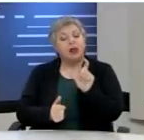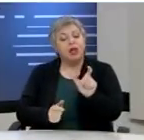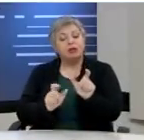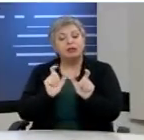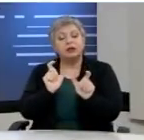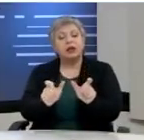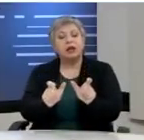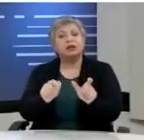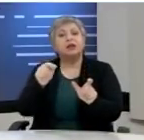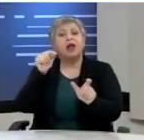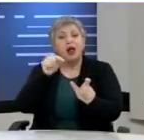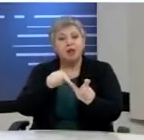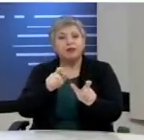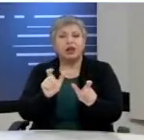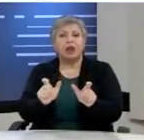Μακεδονία,